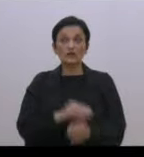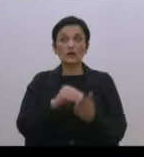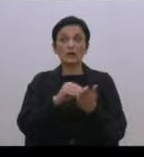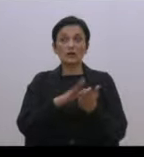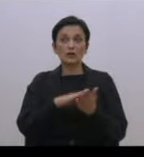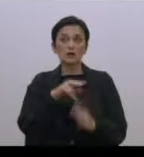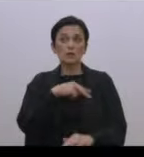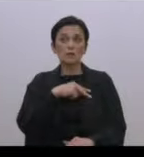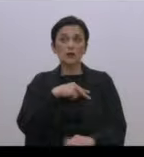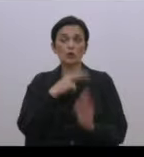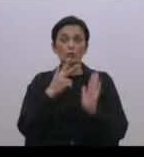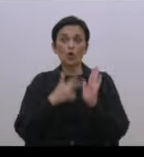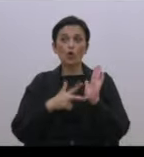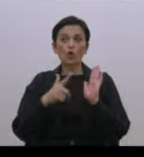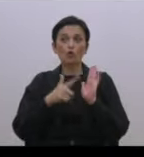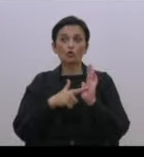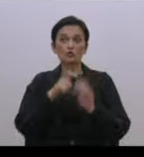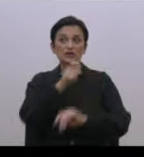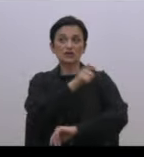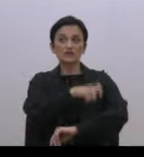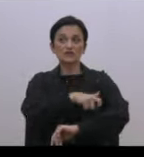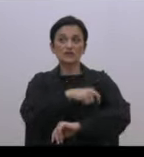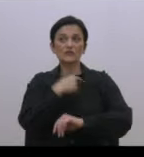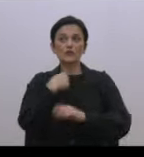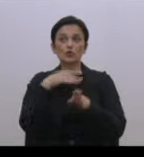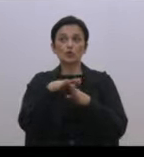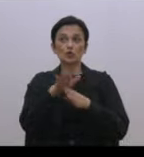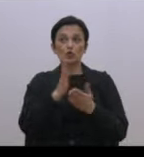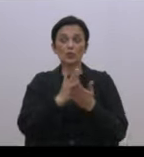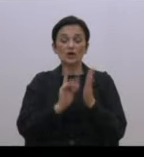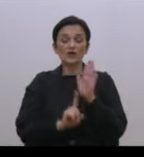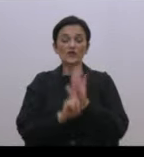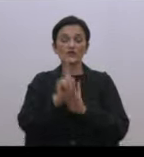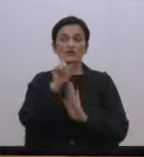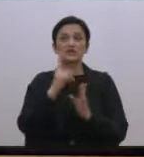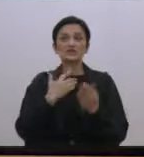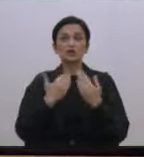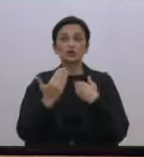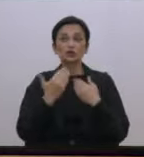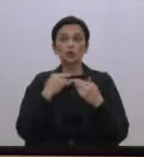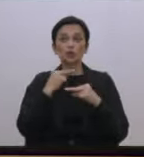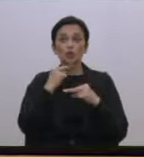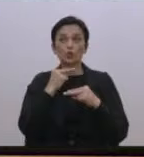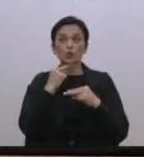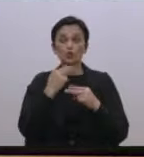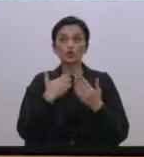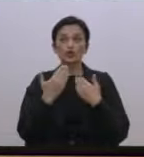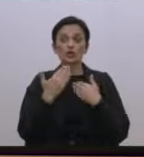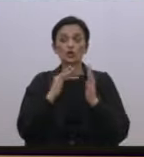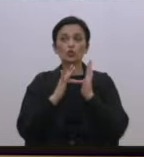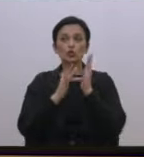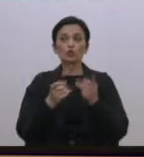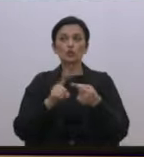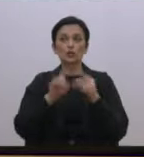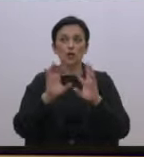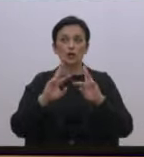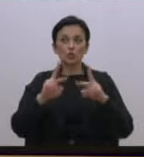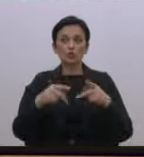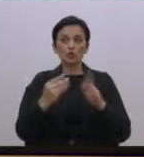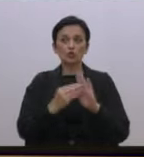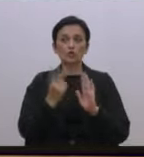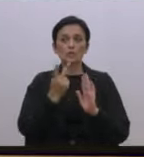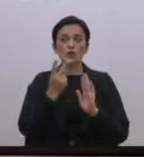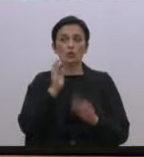რეგისტრაცია გაიარა პარლამენტის 97-მა წევრმა, კვორუმი არის, ვიწყებთ კენჭისხევს, ყურადღება. კენჭი ეხება ტურიზმის შესახებ კანონში ცვლილებას,